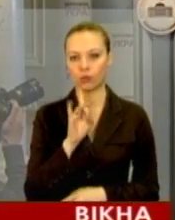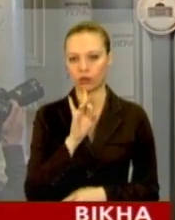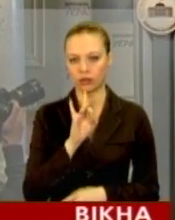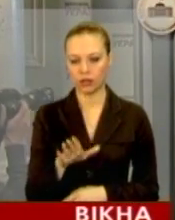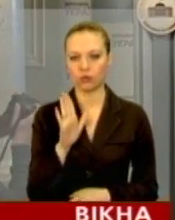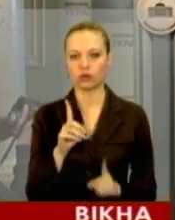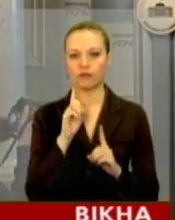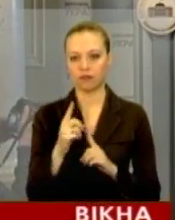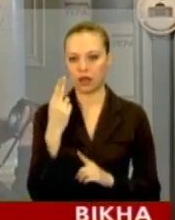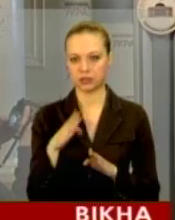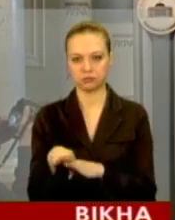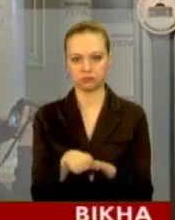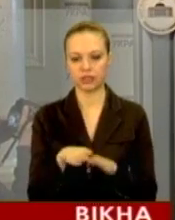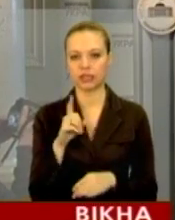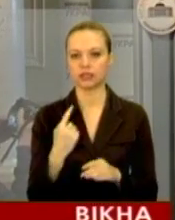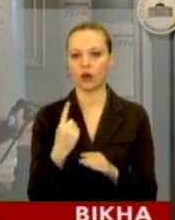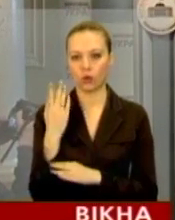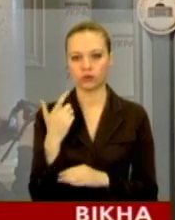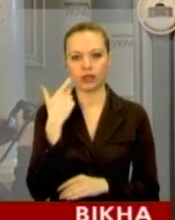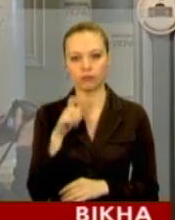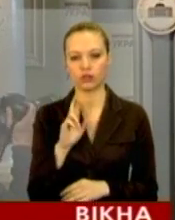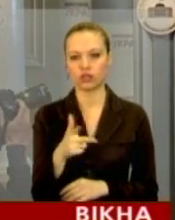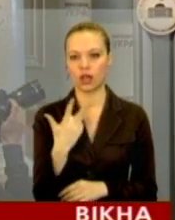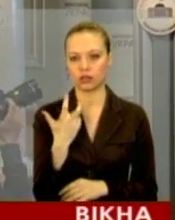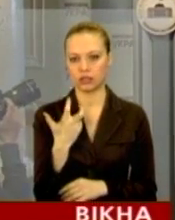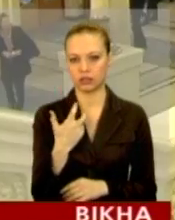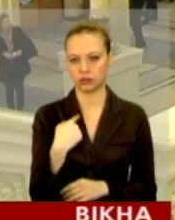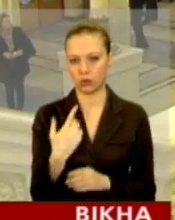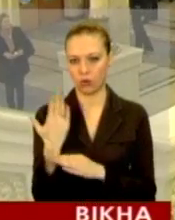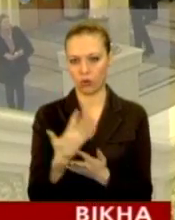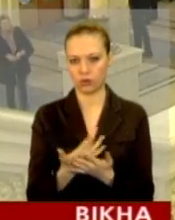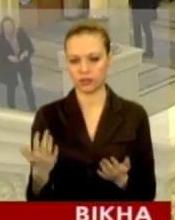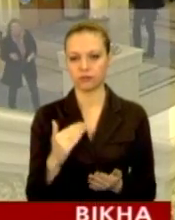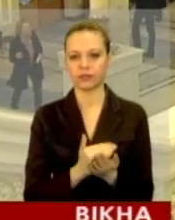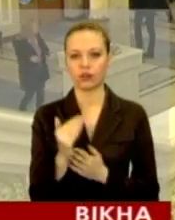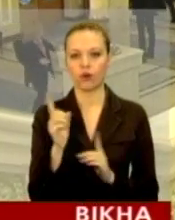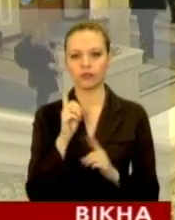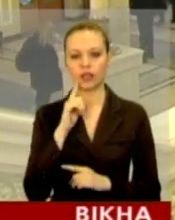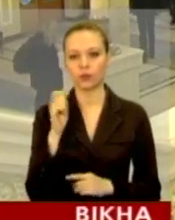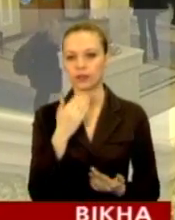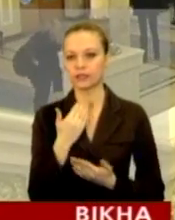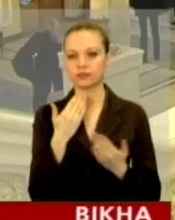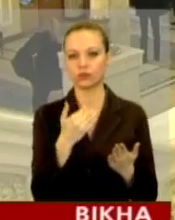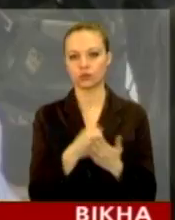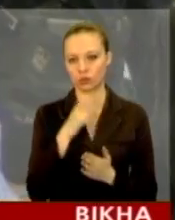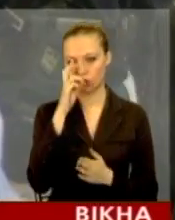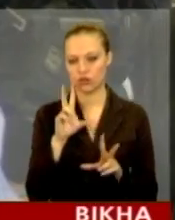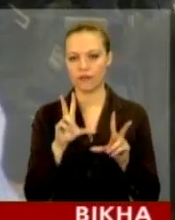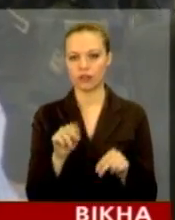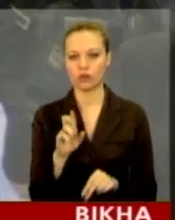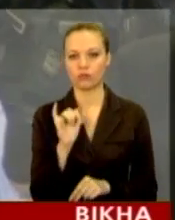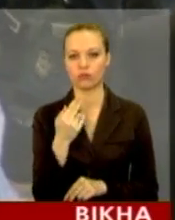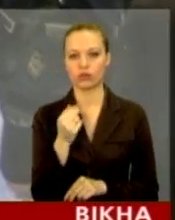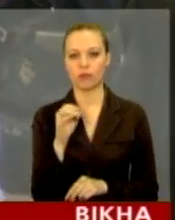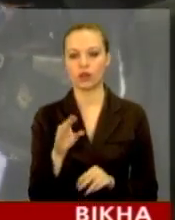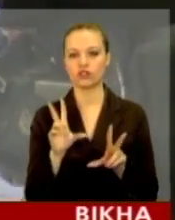Раді єдність. За постанову нині голосували більше як 300 голосами. Верховна Рада України звернулася до держав-гарантів Будапештського